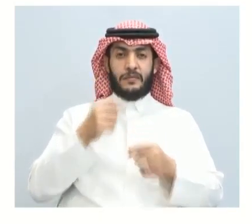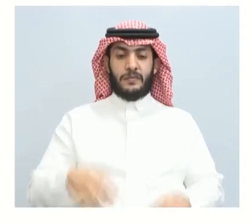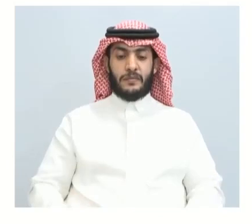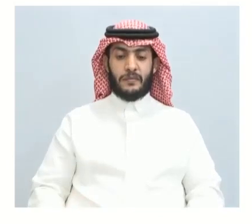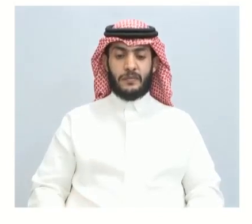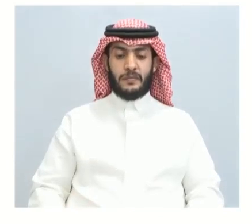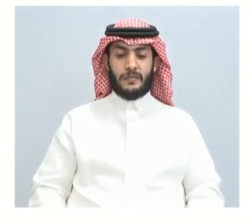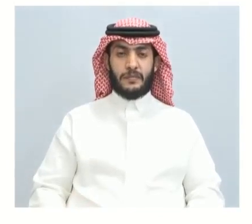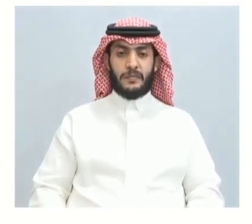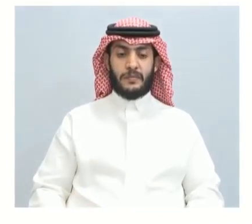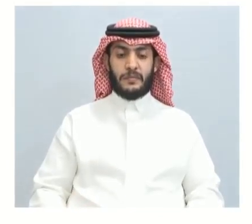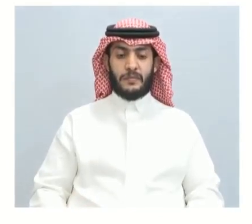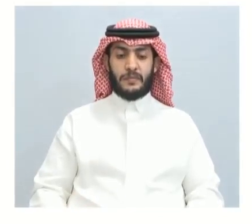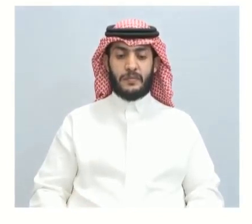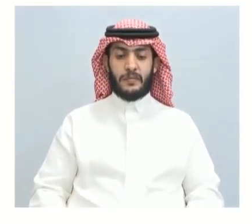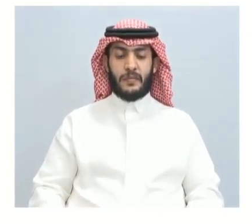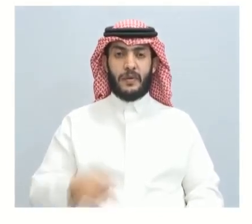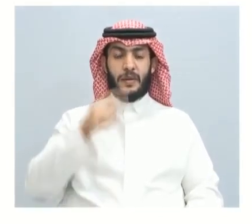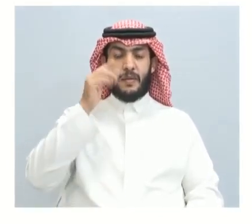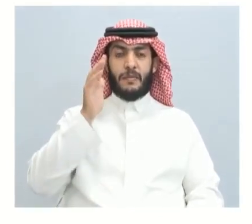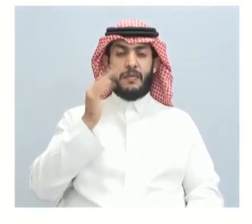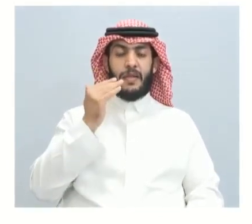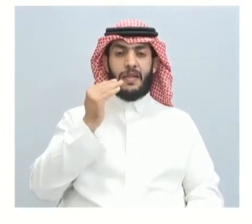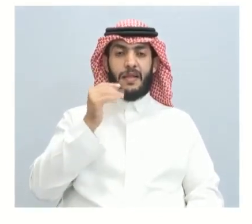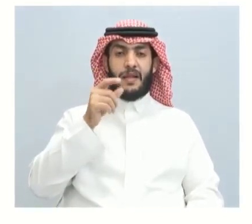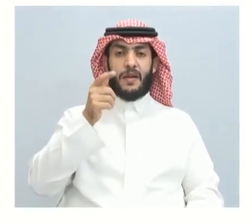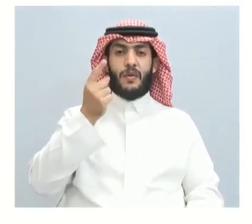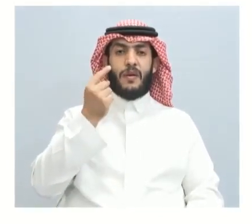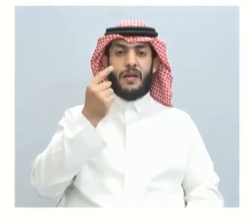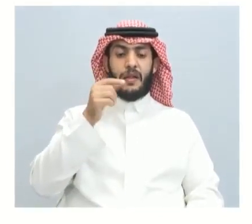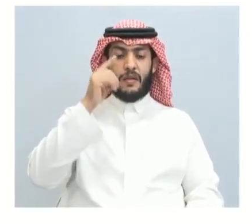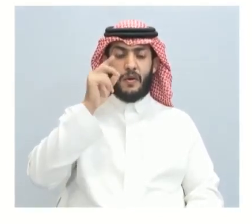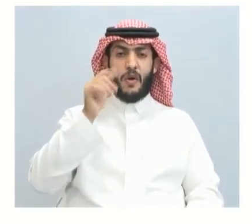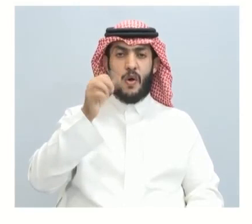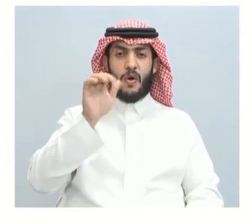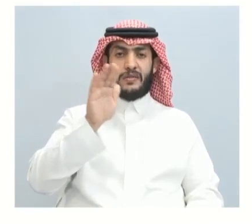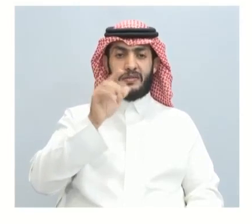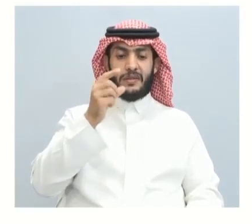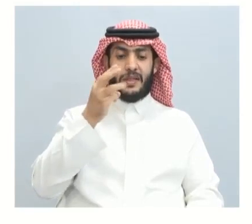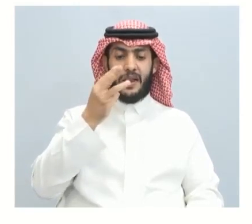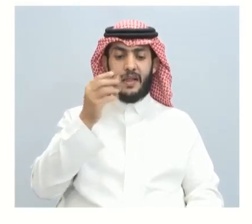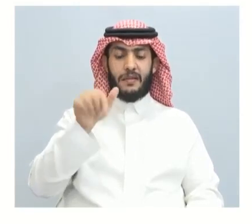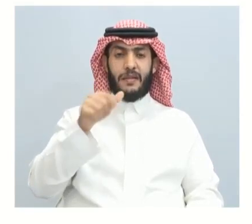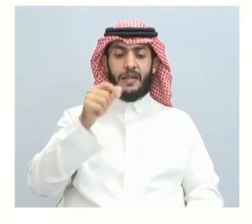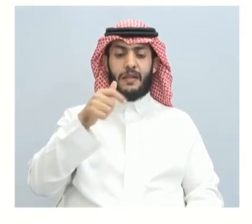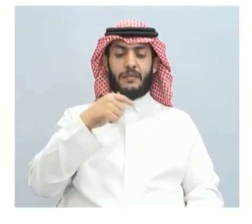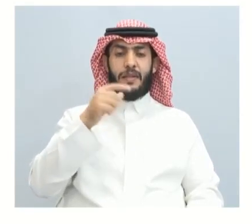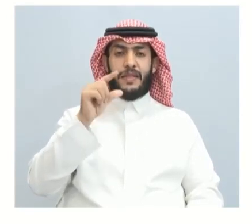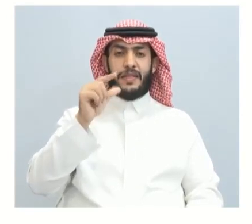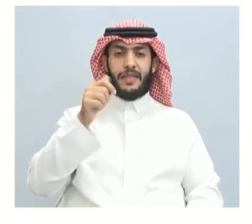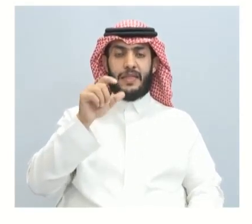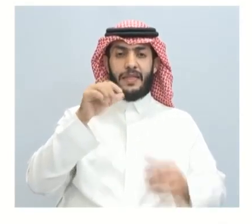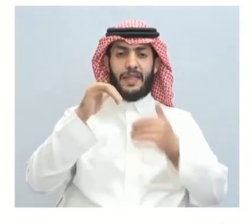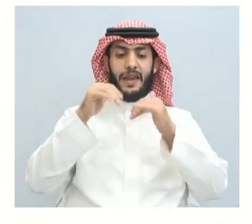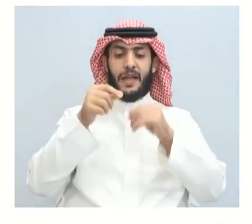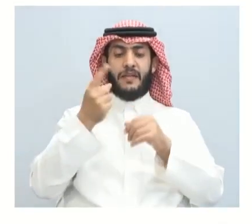هو مكتوب لكن احنا نعرف ان الاس اذا كان ما هو مكتوب فهو واحد فاذا كان جميع الاسس فرديه فنقول ان الداله داله ايش داله